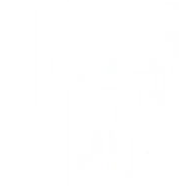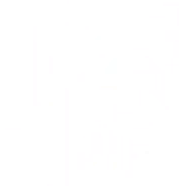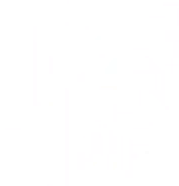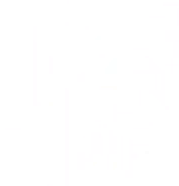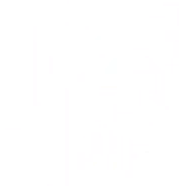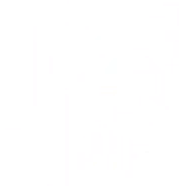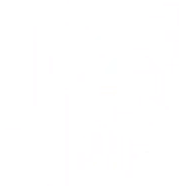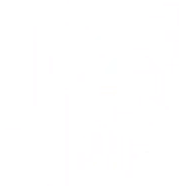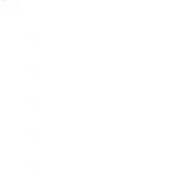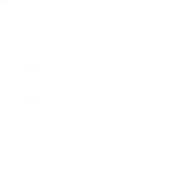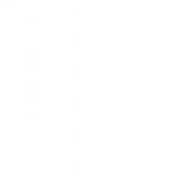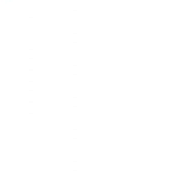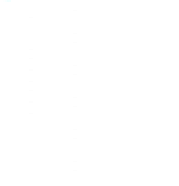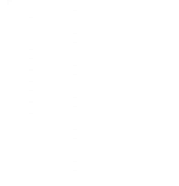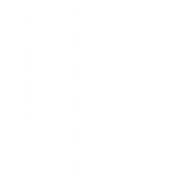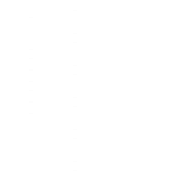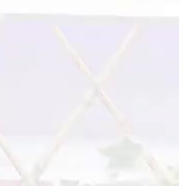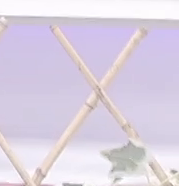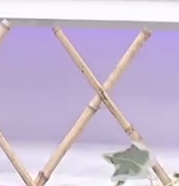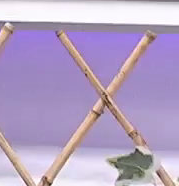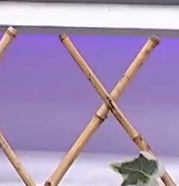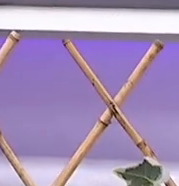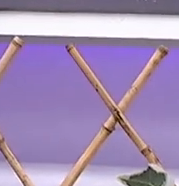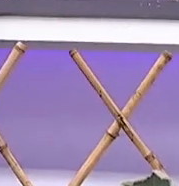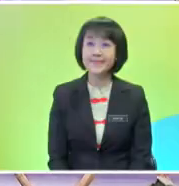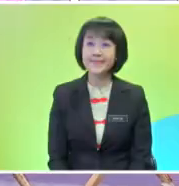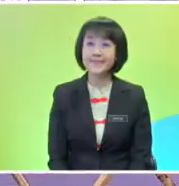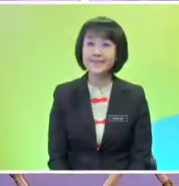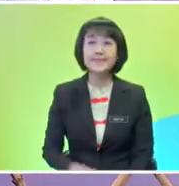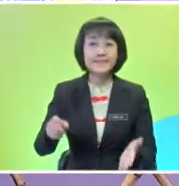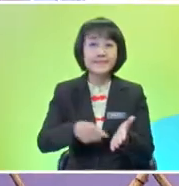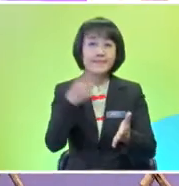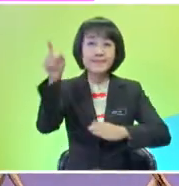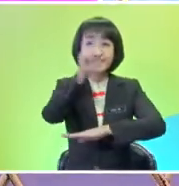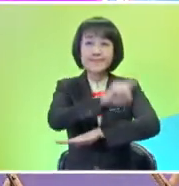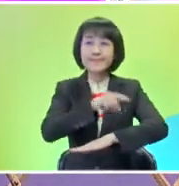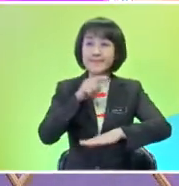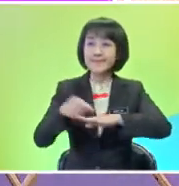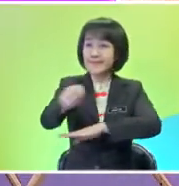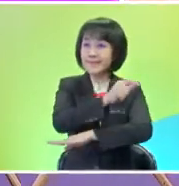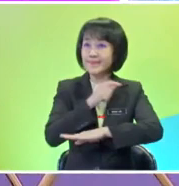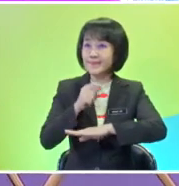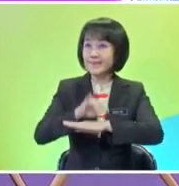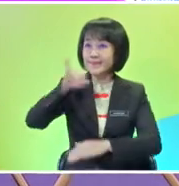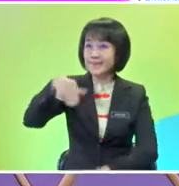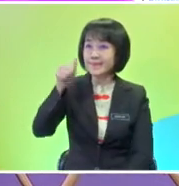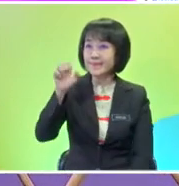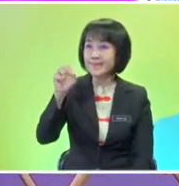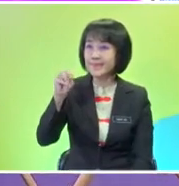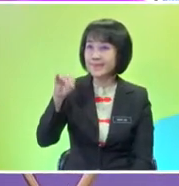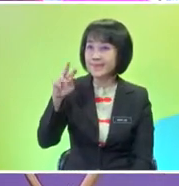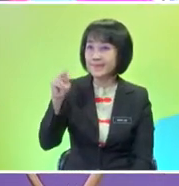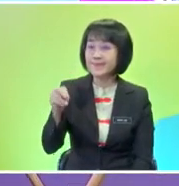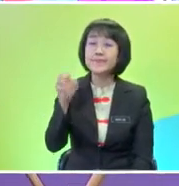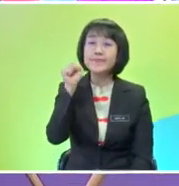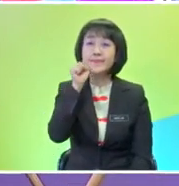Didik TV KPM suatu hari di taman yasmin Amira nak bawa kawan-kawan